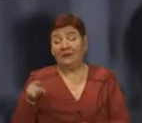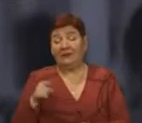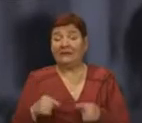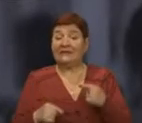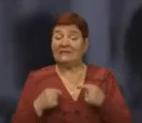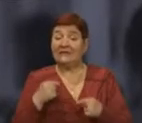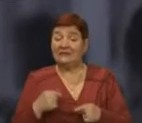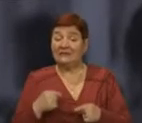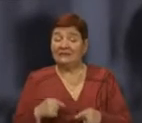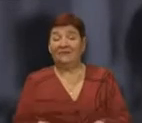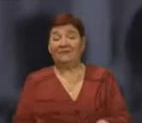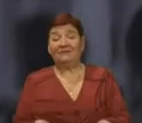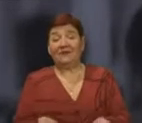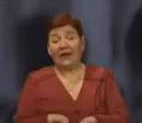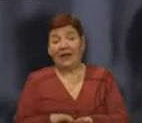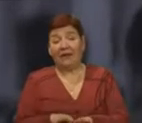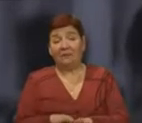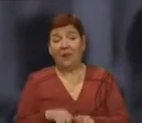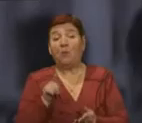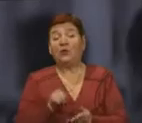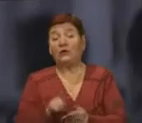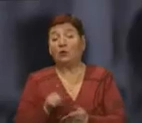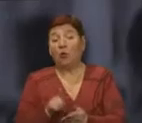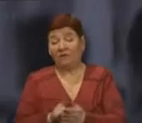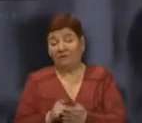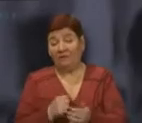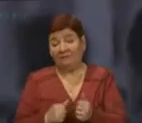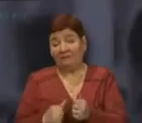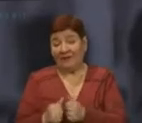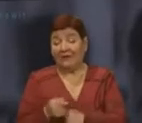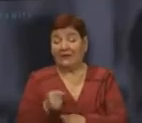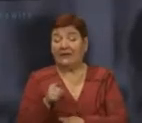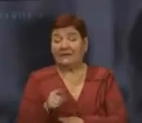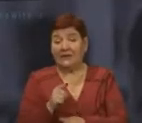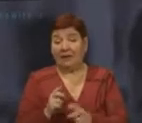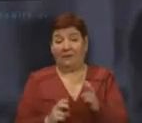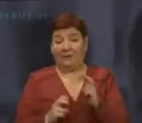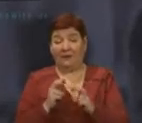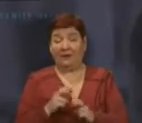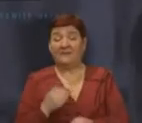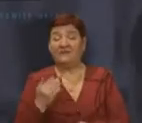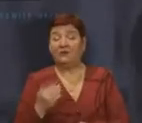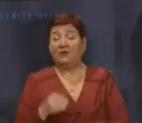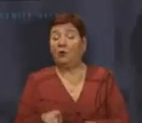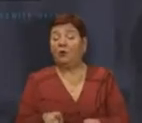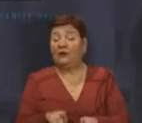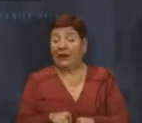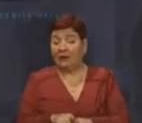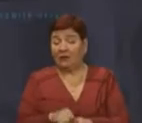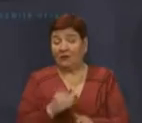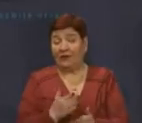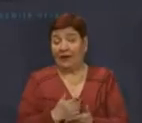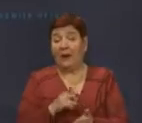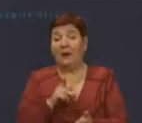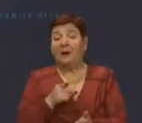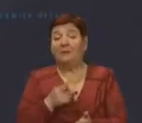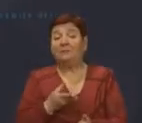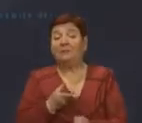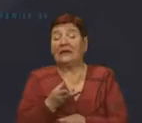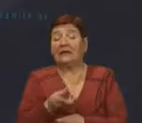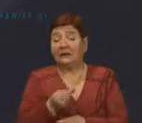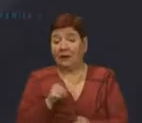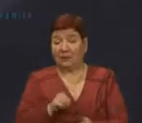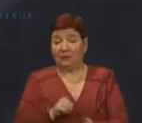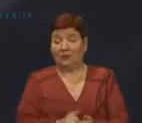це певна така податкові преференції для цих комунальних підприємств, тому що вони теж є платниками податків. І